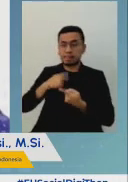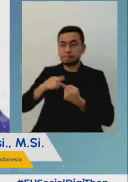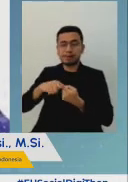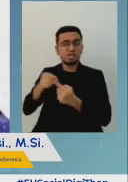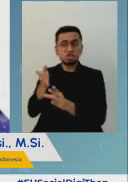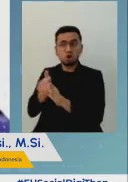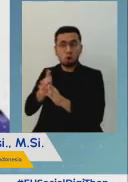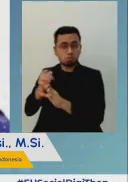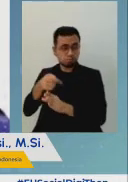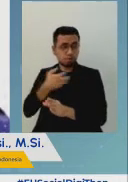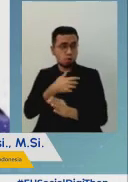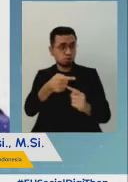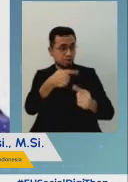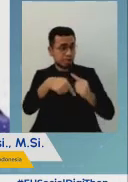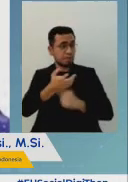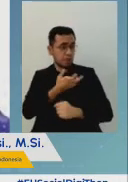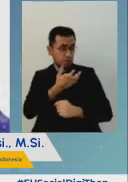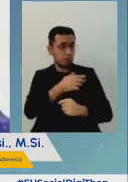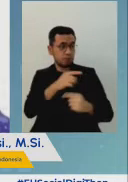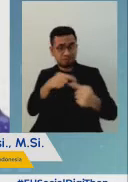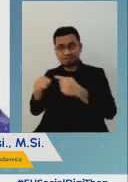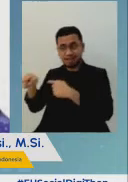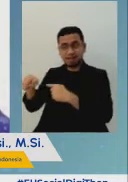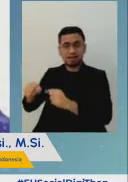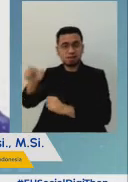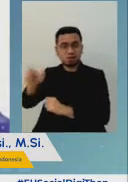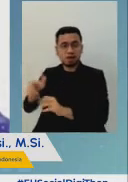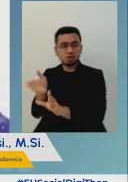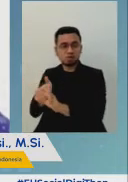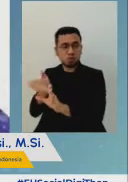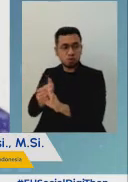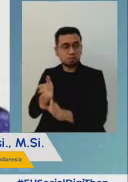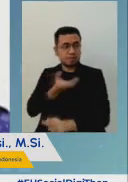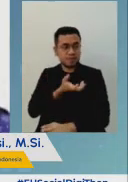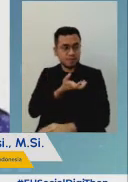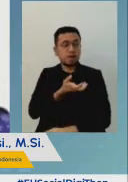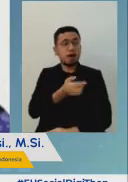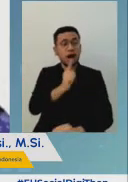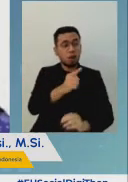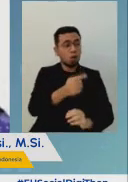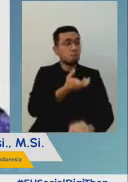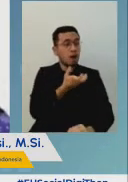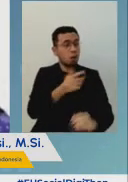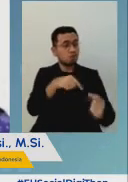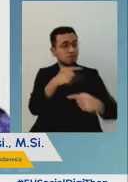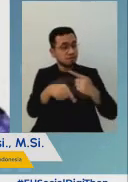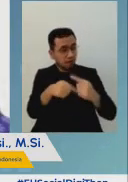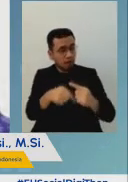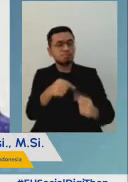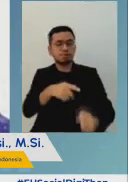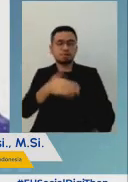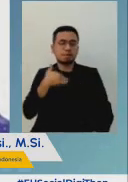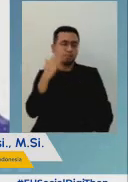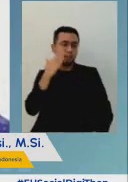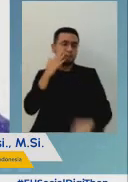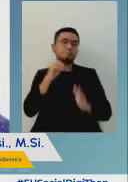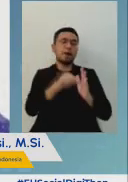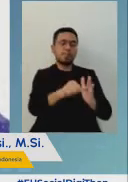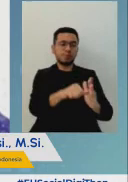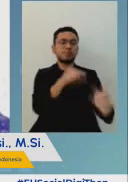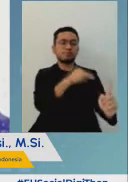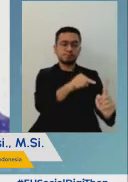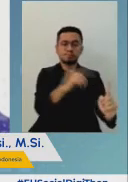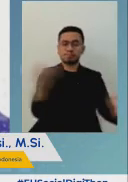kalau mau, nanti Bunda kenalin deh sama dia supaya kamu bisa cerita lebih leluasa, Bunda nggak dengerin ya ketika kamu